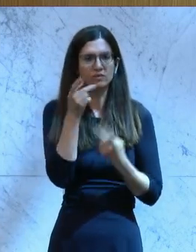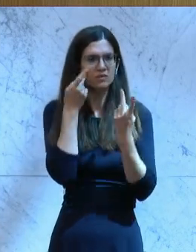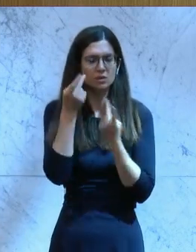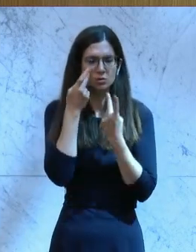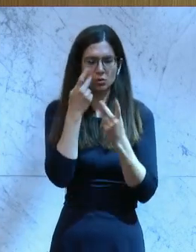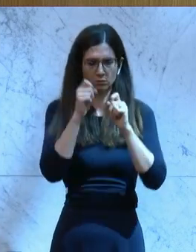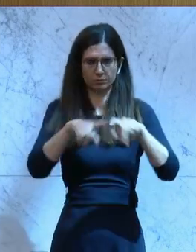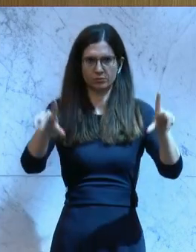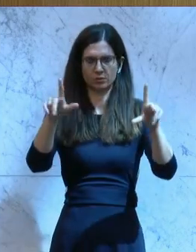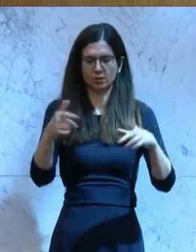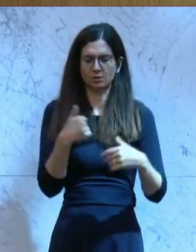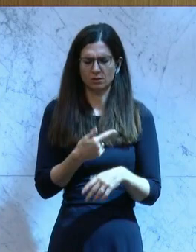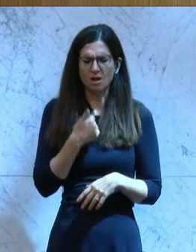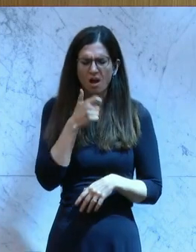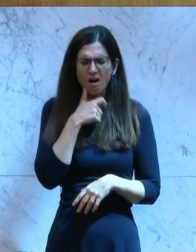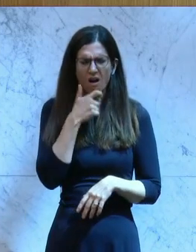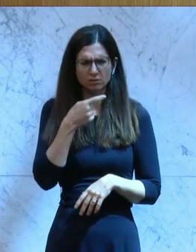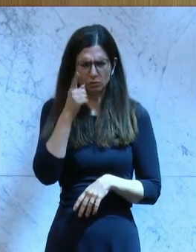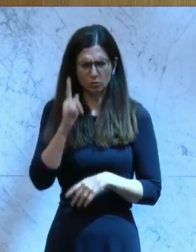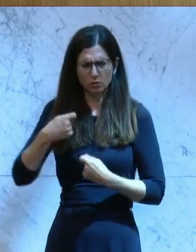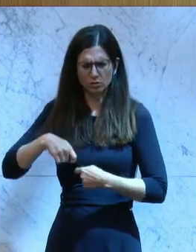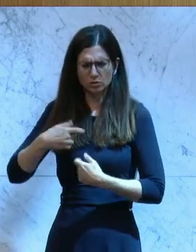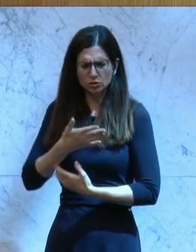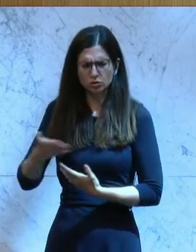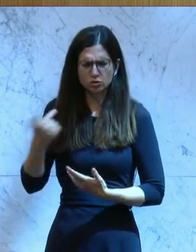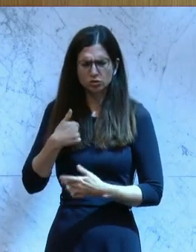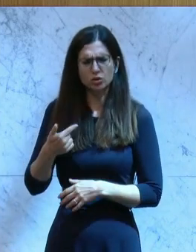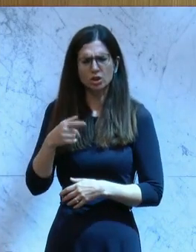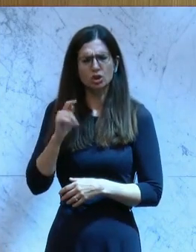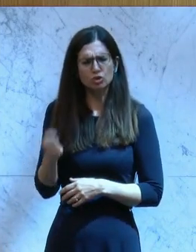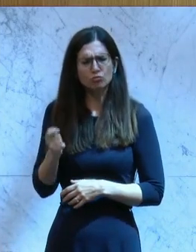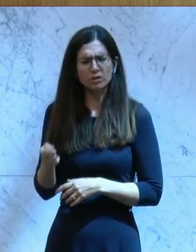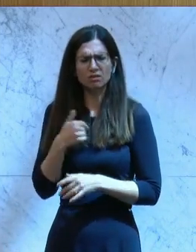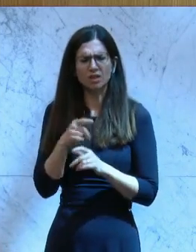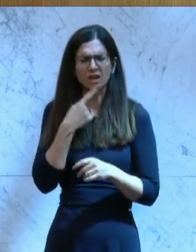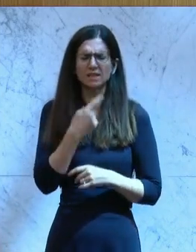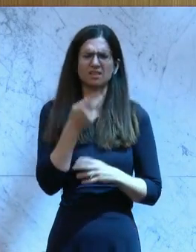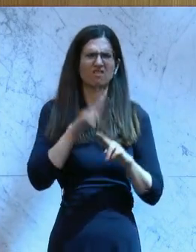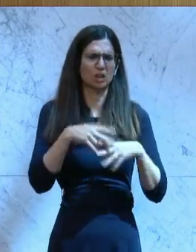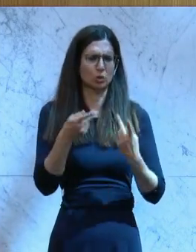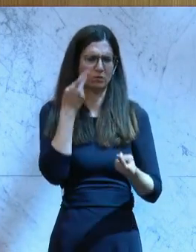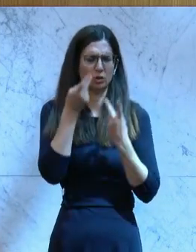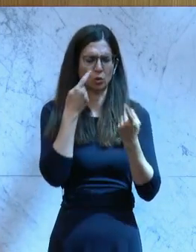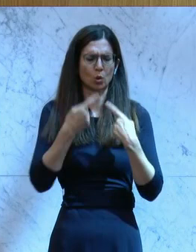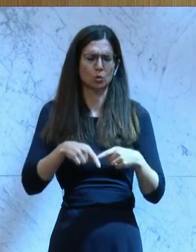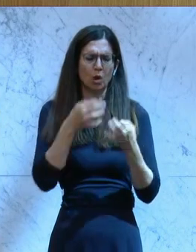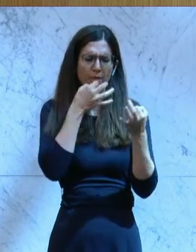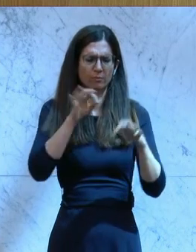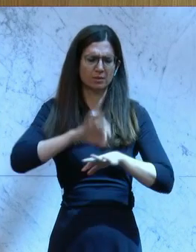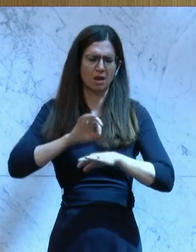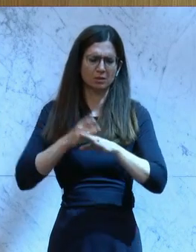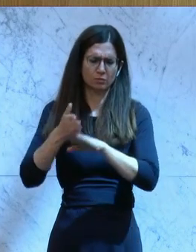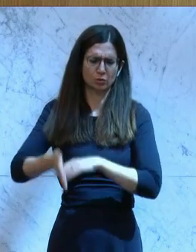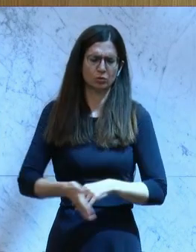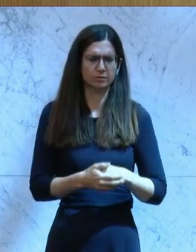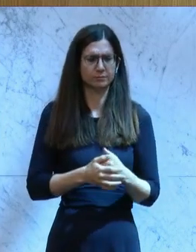mir nur noch der Spruch des deutschen Altbundeskanzlers Helmut Schmidt ein, der gesagt hat, wer solche Visionen hat, sollte besser zum Arzt gehen.